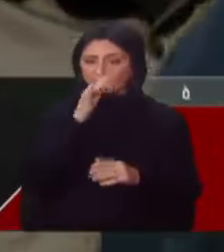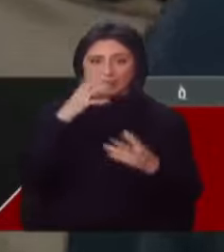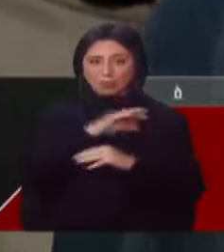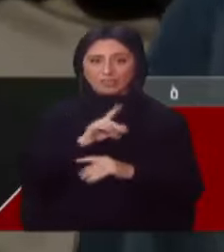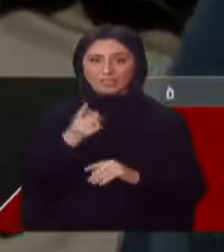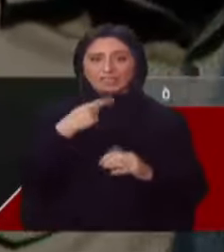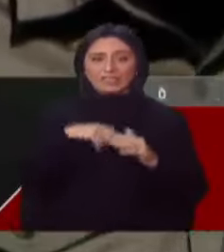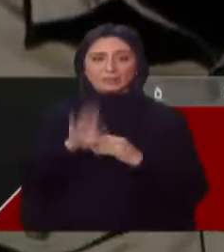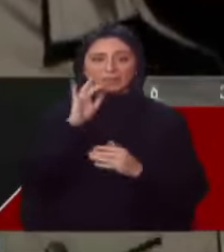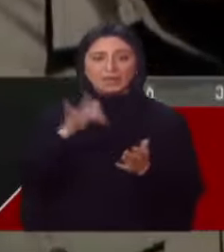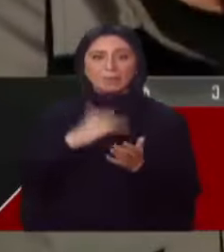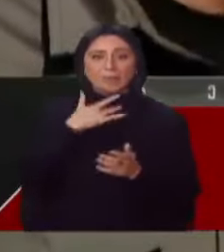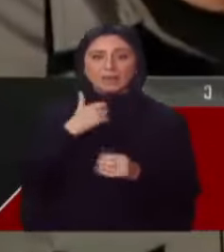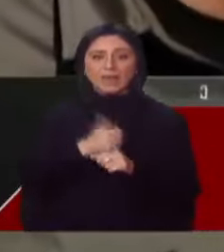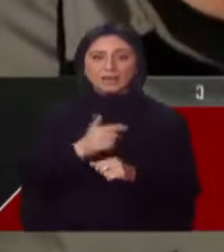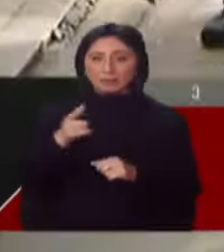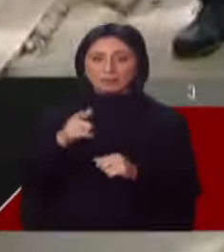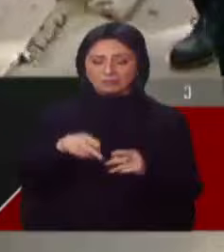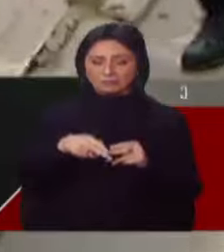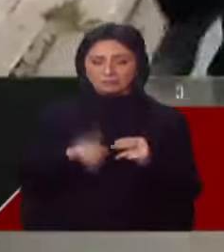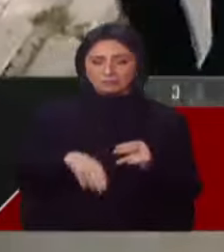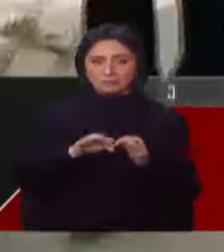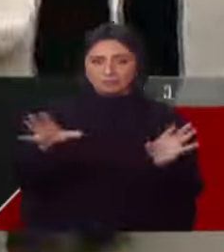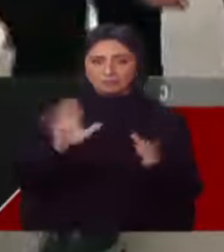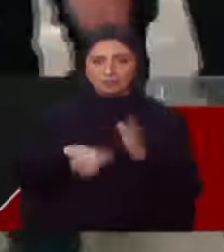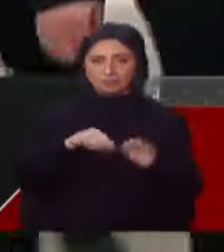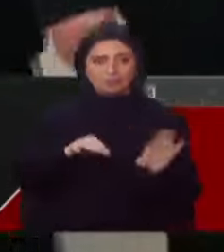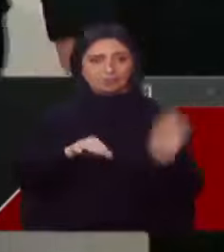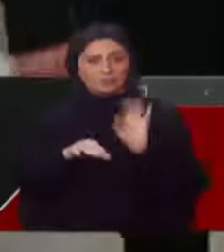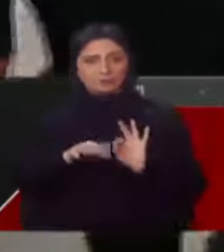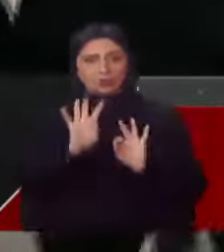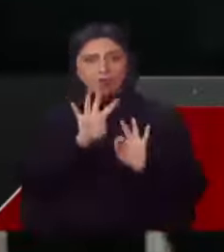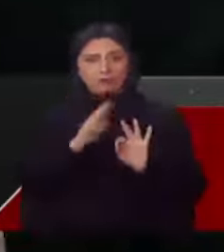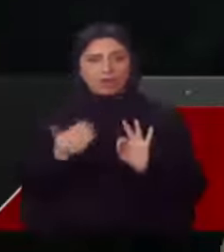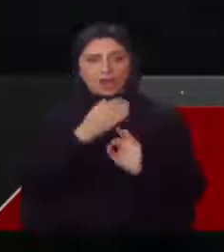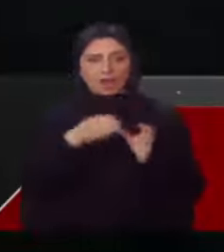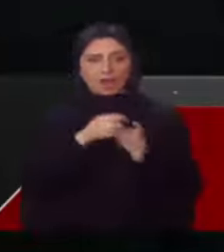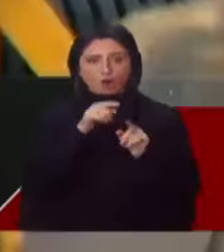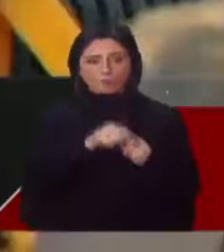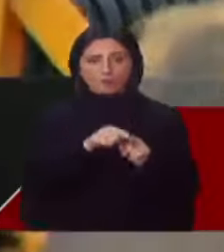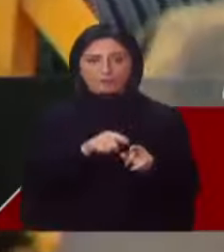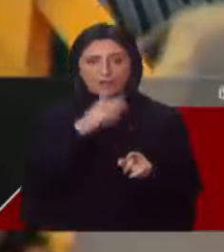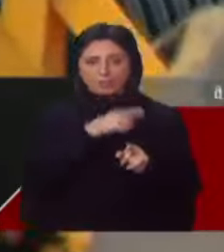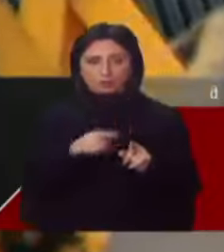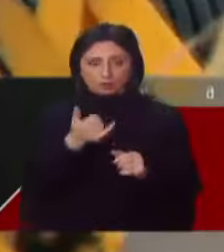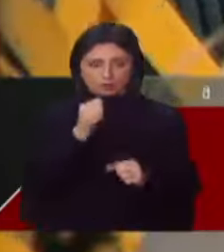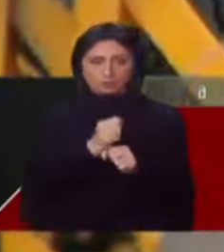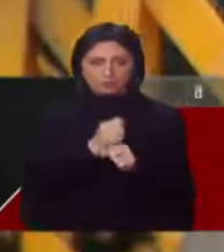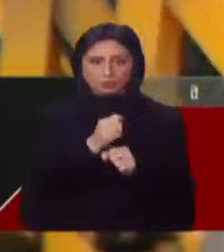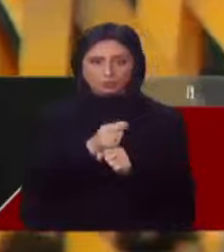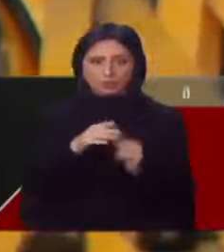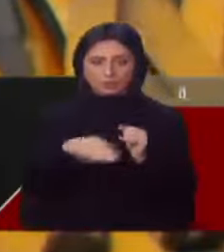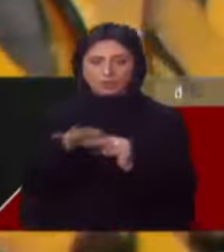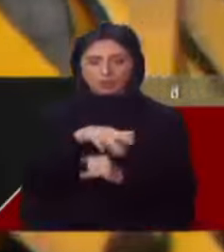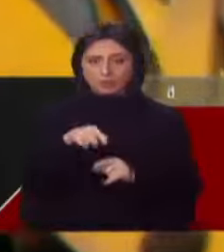ვერასწრებდნენ, რის გამოც დედაქალაქის მერია მათთან გაწყვიტა კონტრაქტი და შეარჩია უკვე 4 ახალი კომპანია, რომლებიც ამ დროისთვისაც ასრულებენ